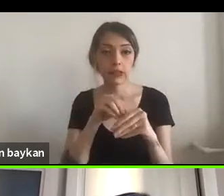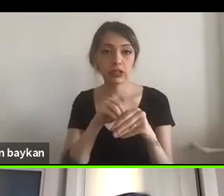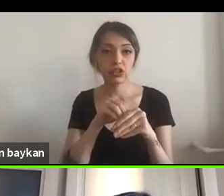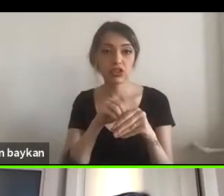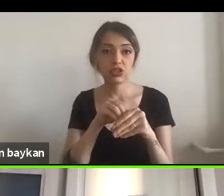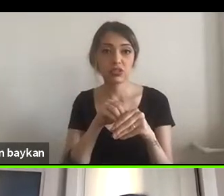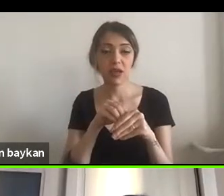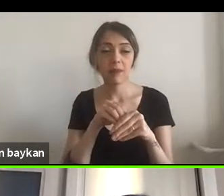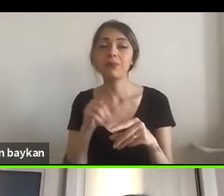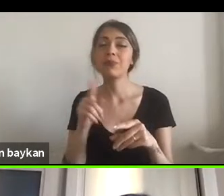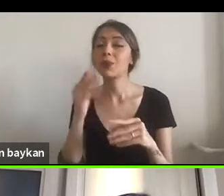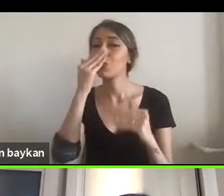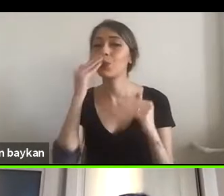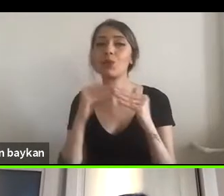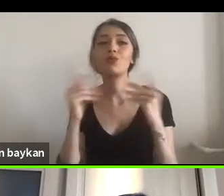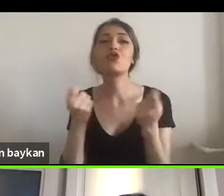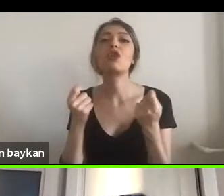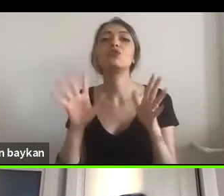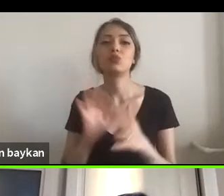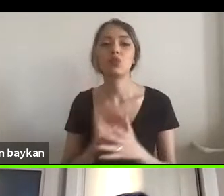eder durumda. Onu da belirtmek istiyorum.